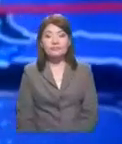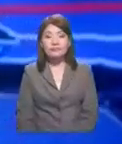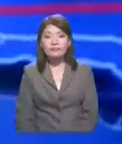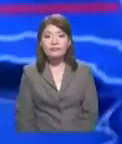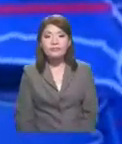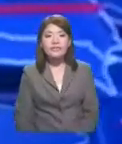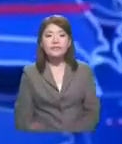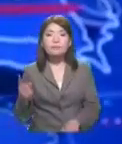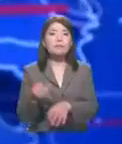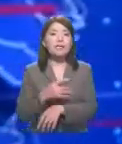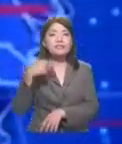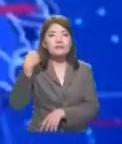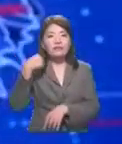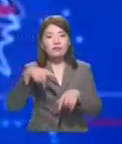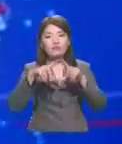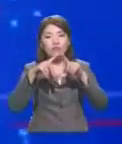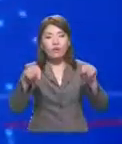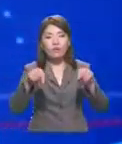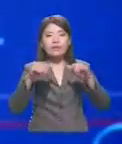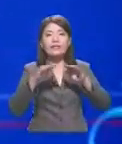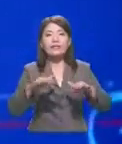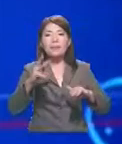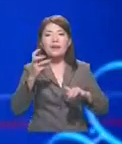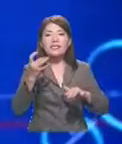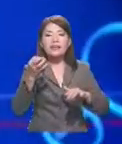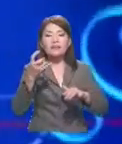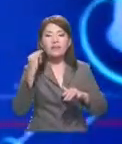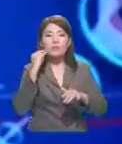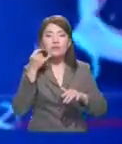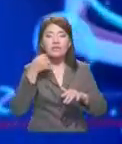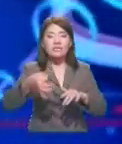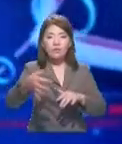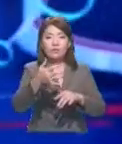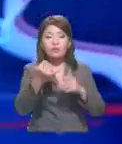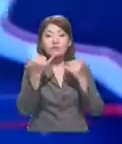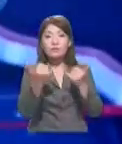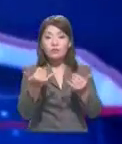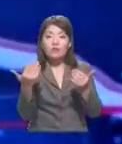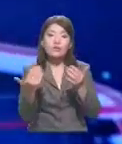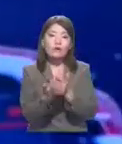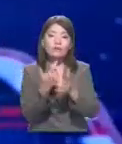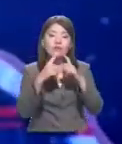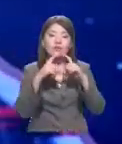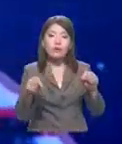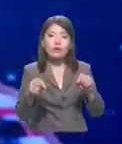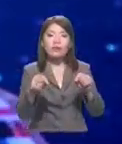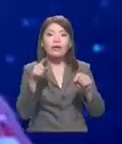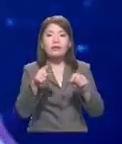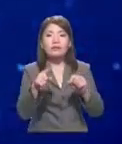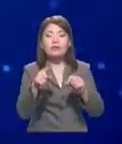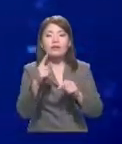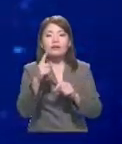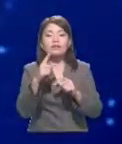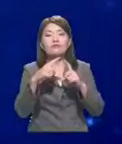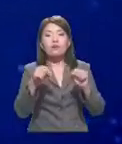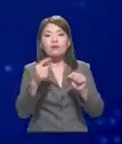Торжественный первый звонок прозвенел для детей Моисеевки, что в Павлодарской области, лишь сегодня, зато в новой школе. Девятилетка рассчитана на 100